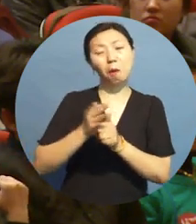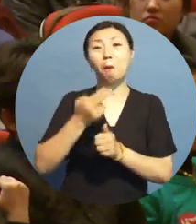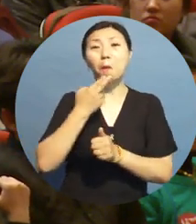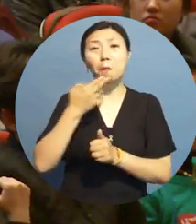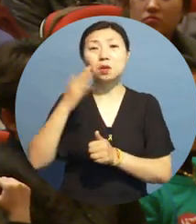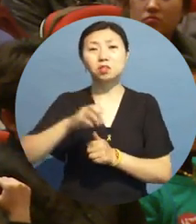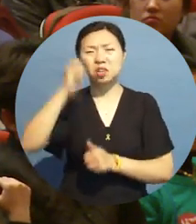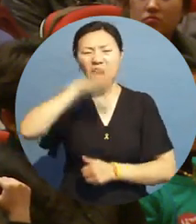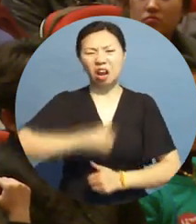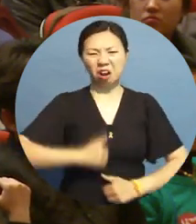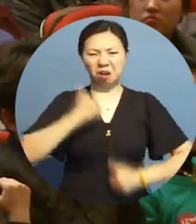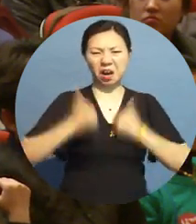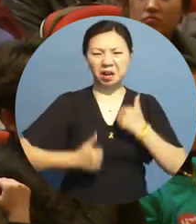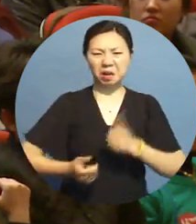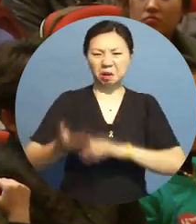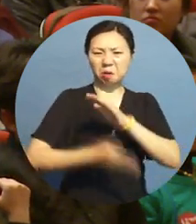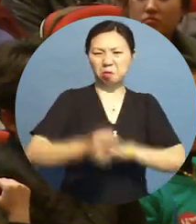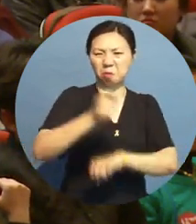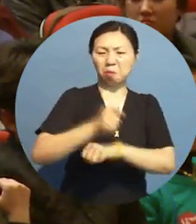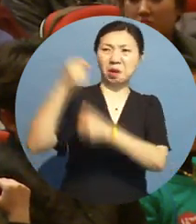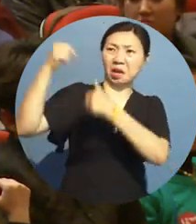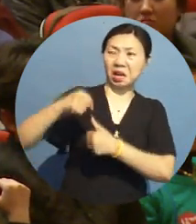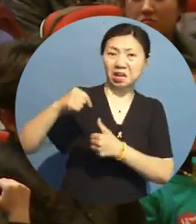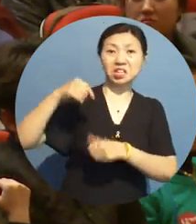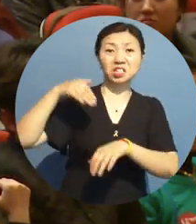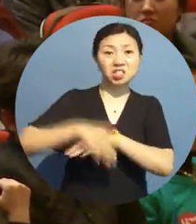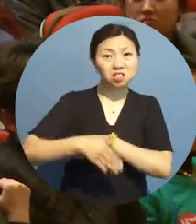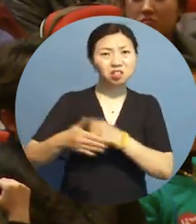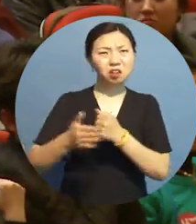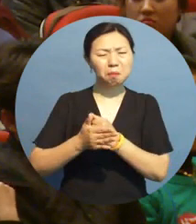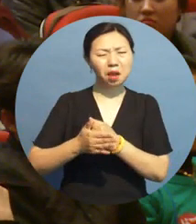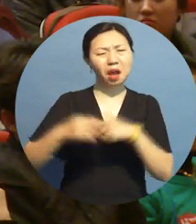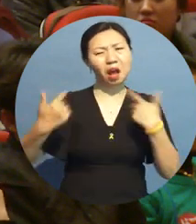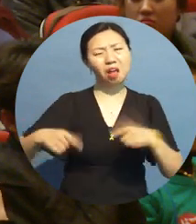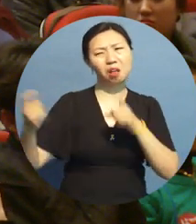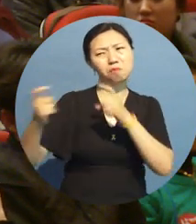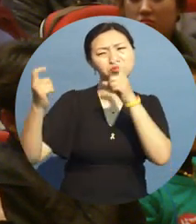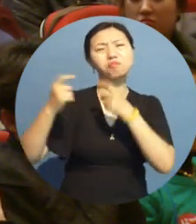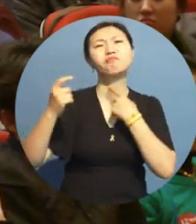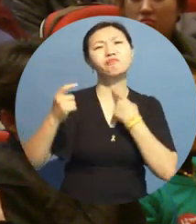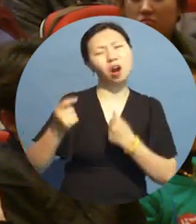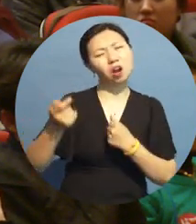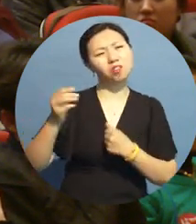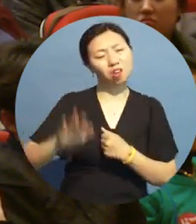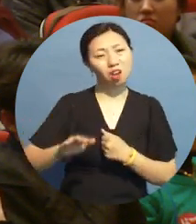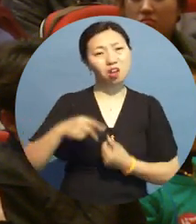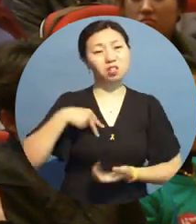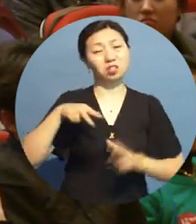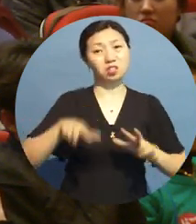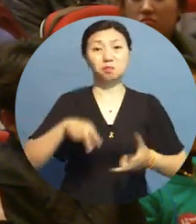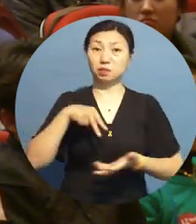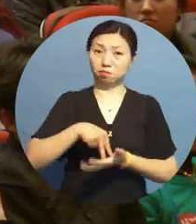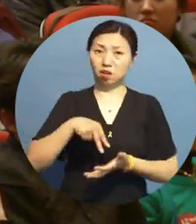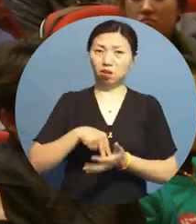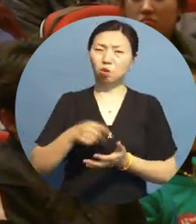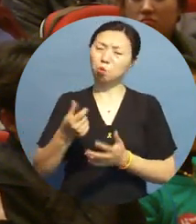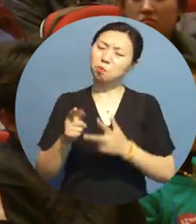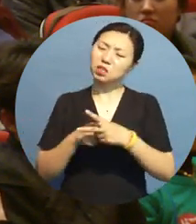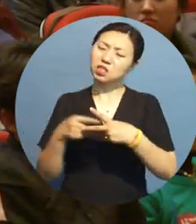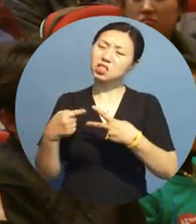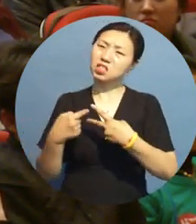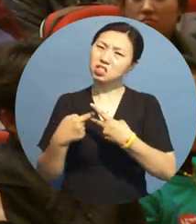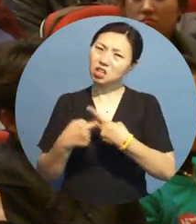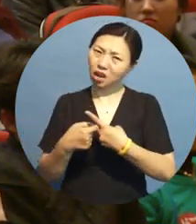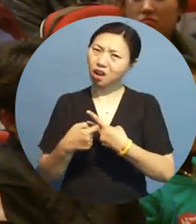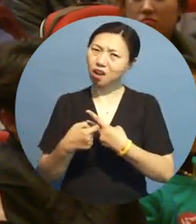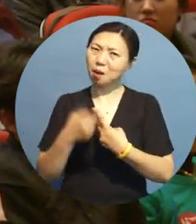버럭버럭하게 말씀해 주시는 편이어서 그래서 좀 많이 다투기도 했는데, 근데 이제는 좀 어느 정도 이해가,